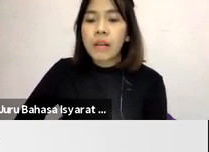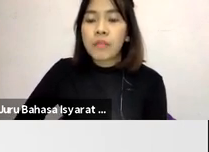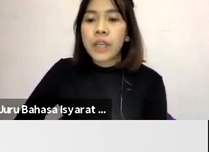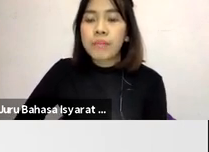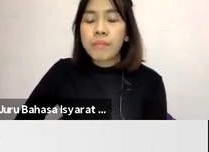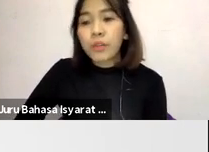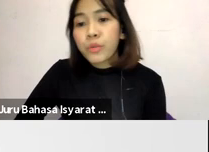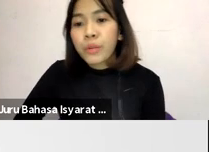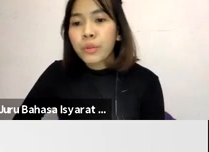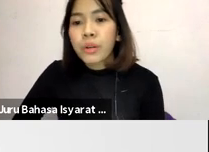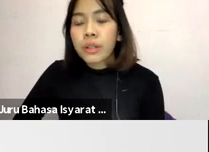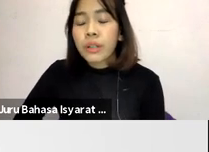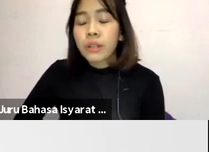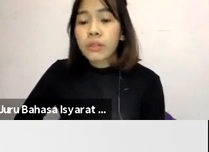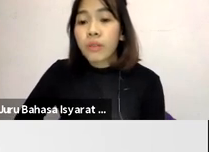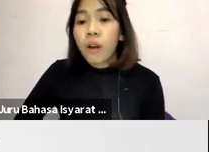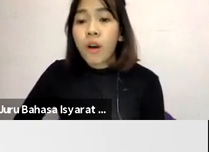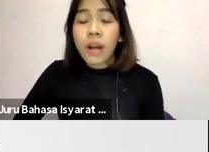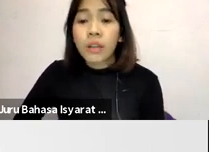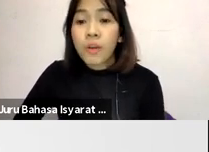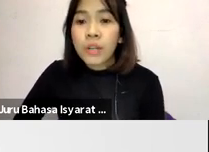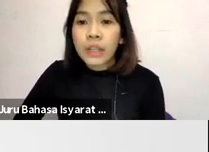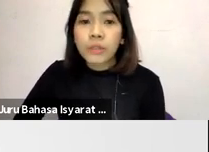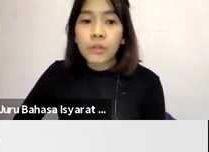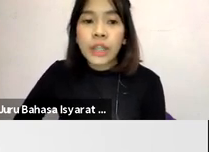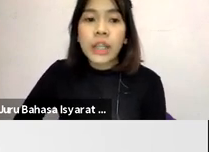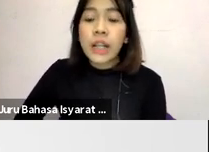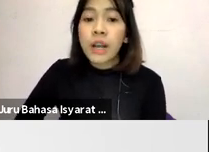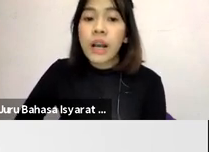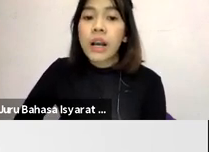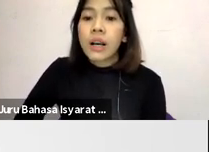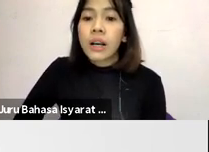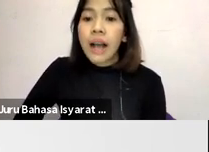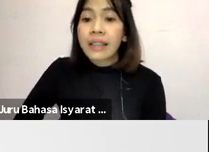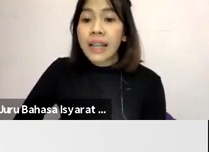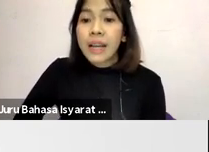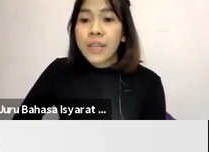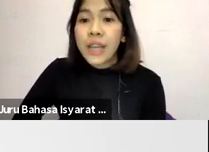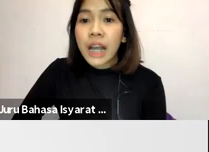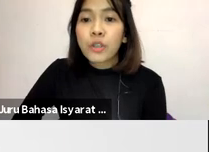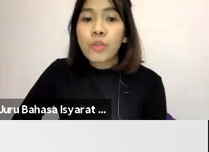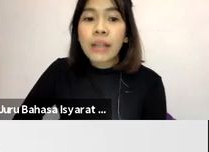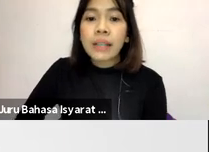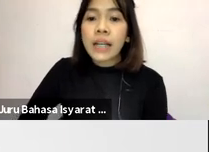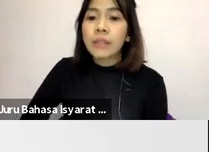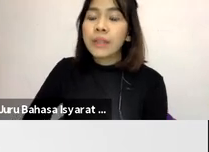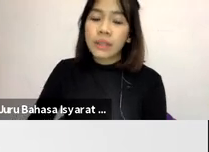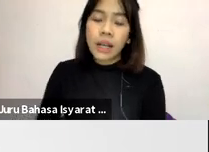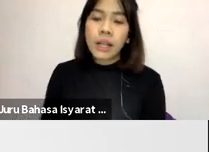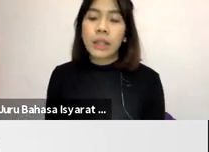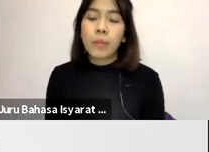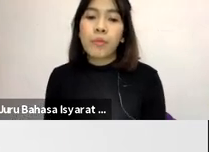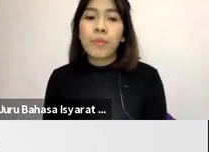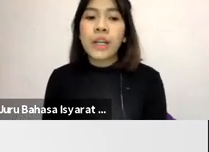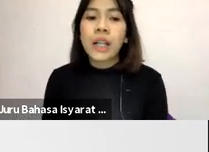mungkin bertujuan untuk orang-orang atau komunitas tuli dan juga acara yang menyediakan juru bahasa isyarat